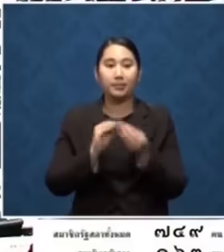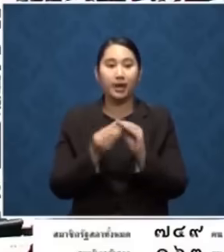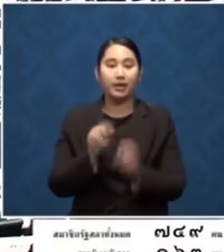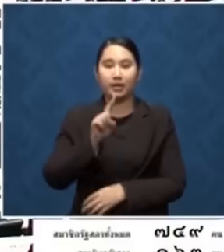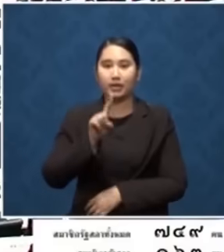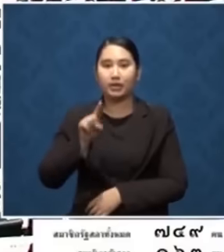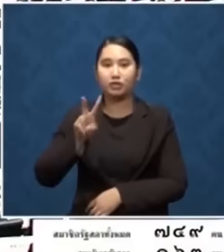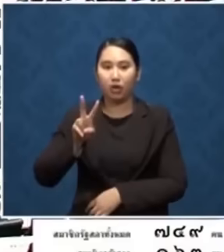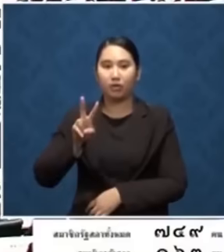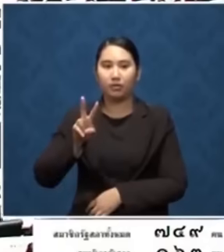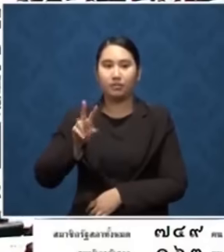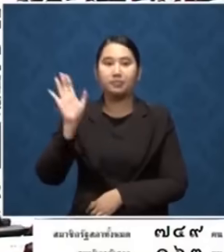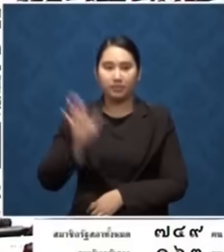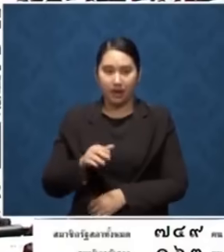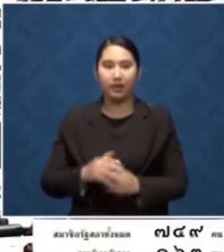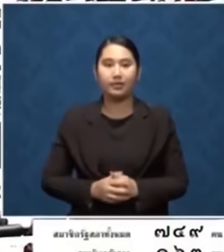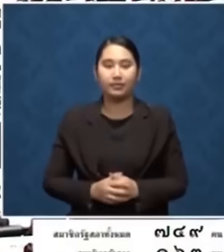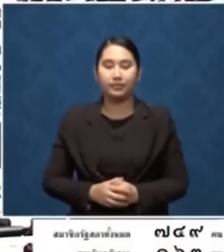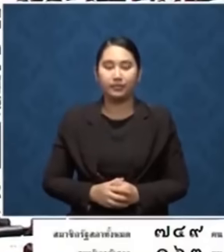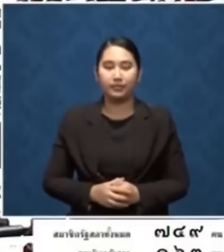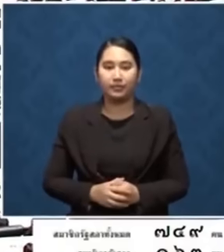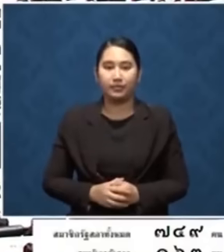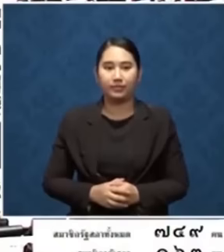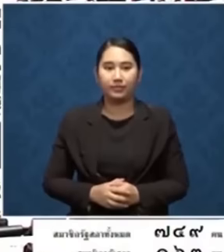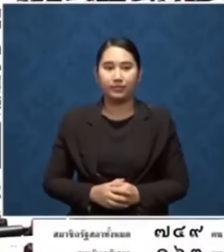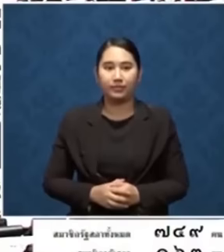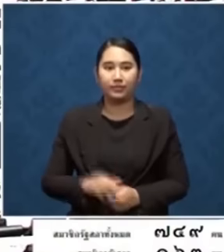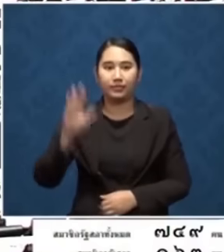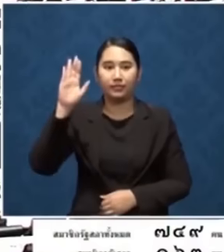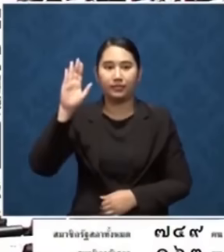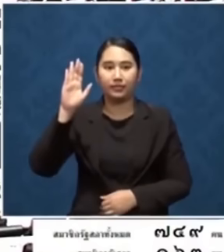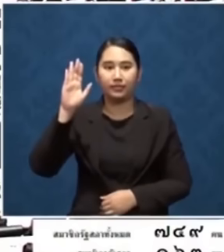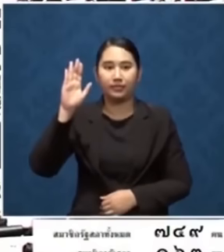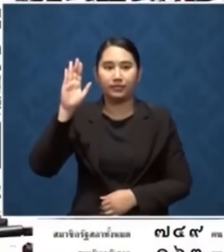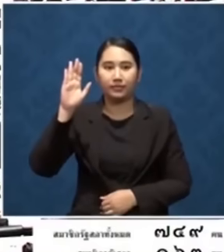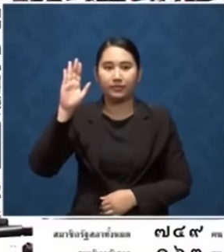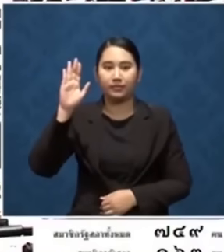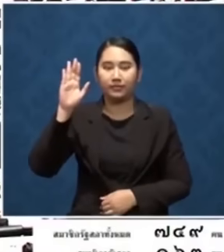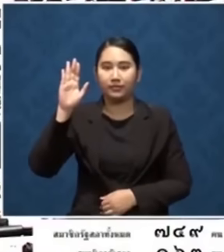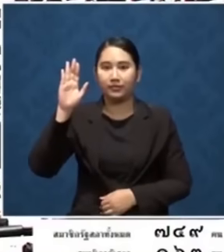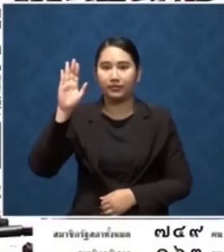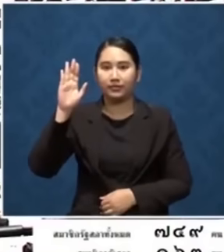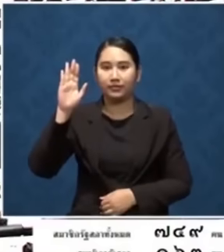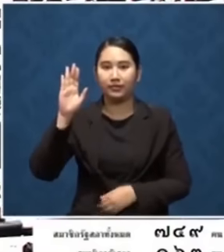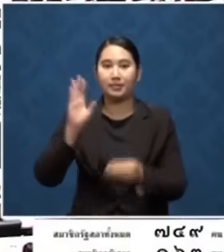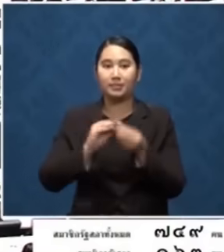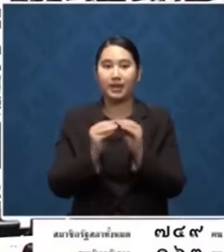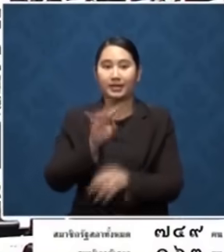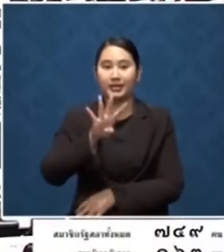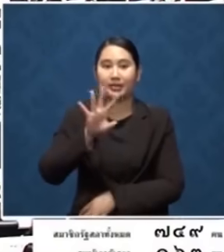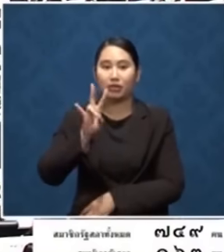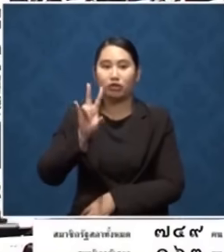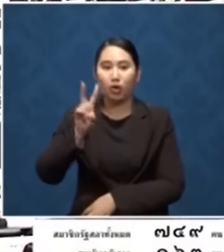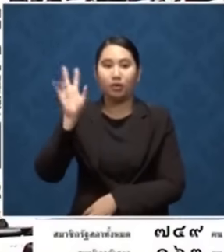แล้วฮะ 9:30 ยาวมาถึงตอนนี้บ่ายโมงโอ้ยังประชุมกันอภิปรายแบบดุเดือดเพราะว่าตามกำหนดการเนี่ยสวจะมีการ